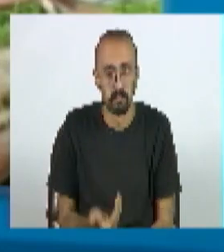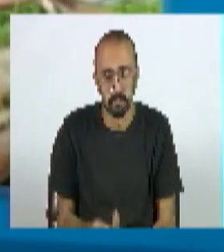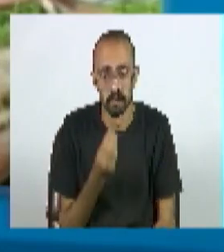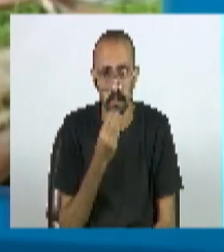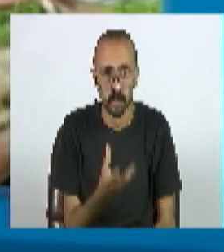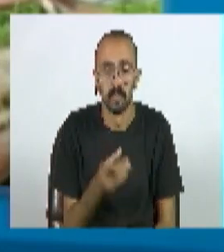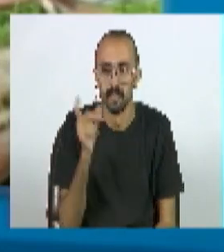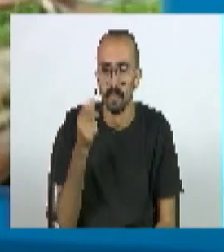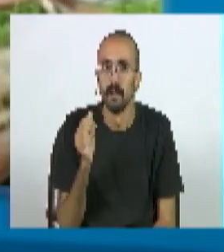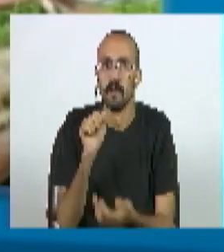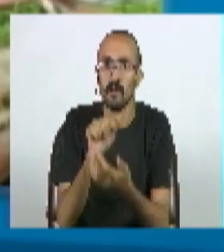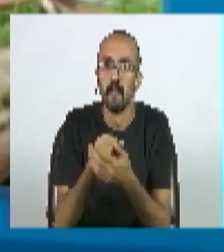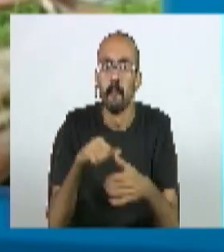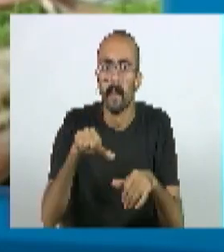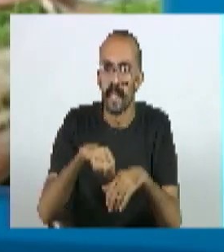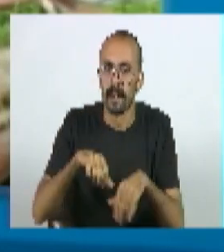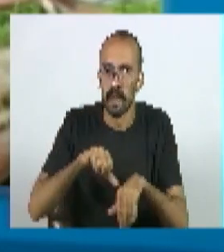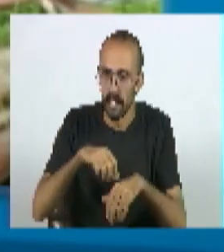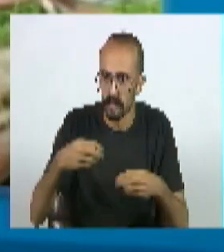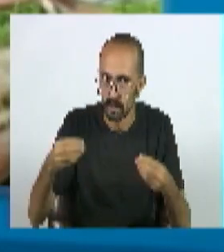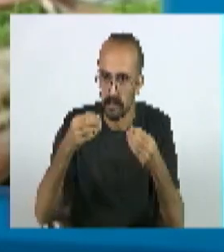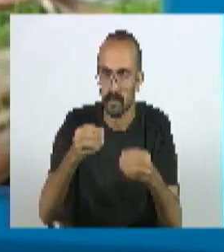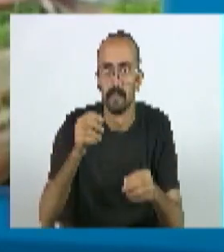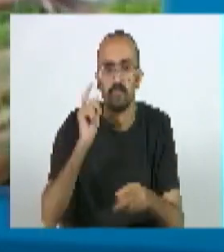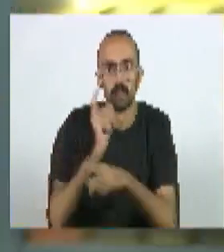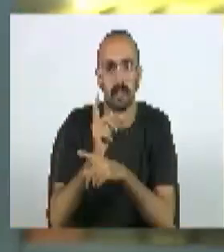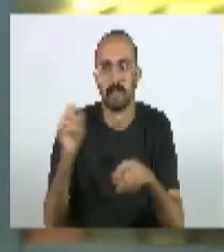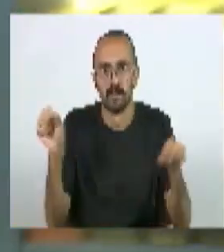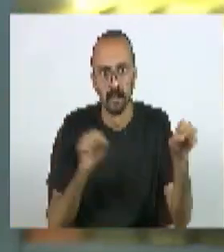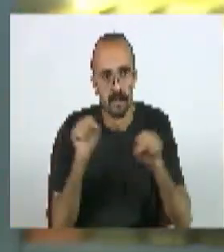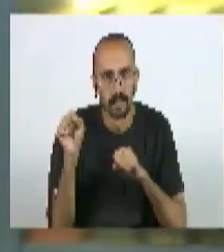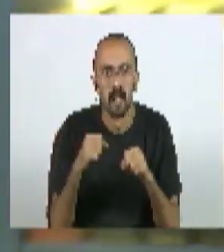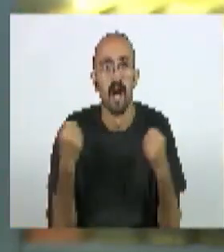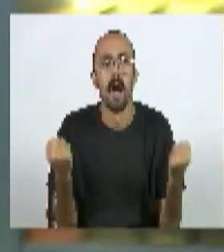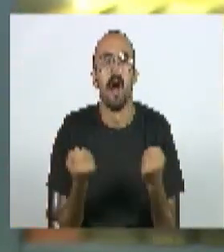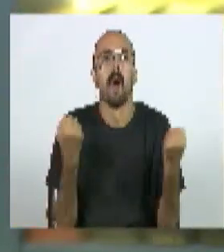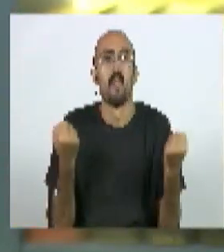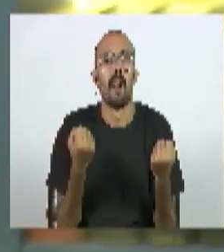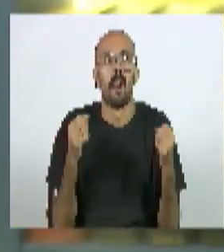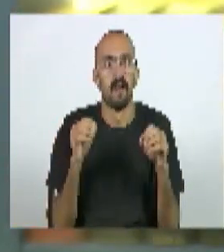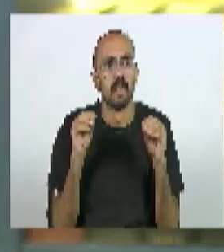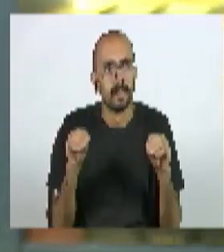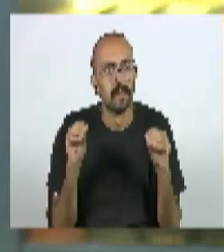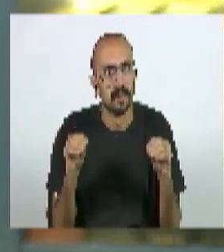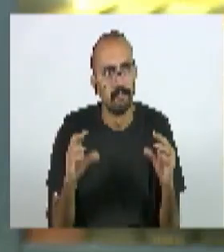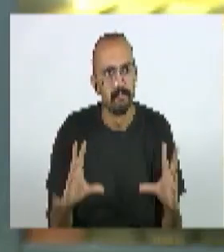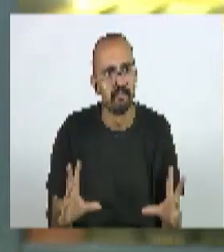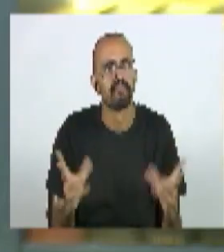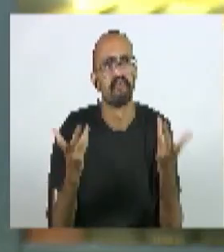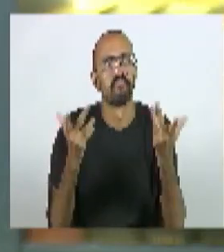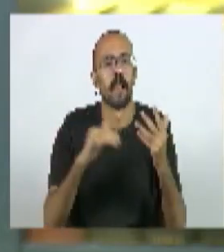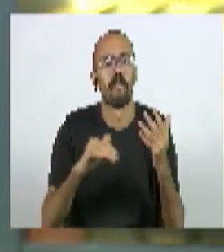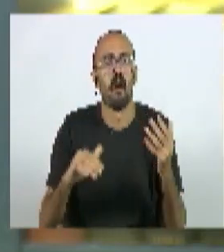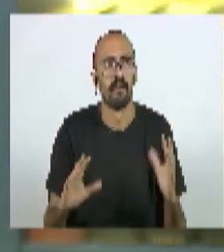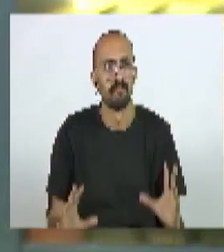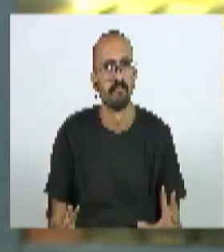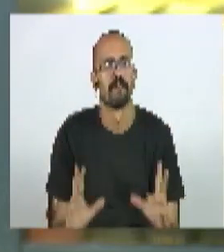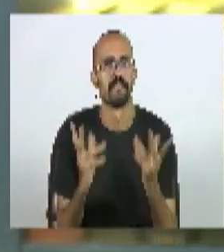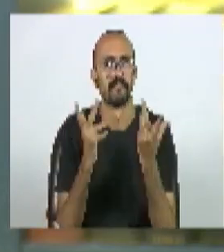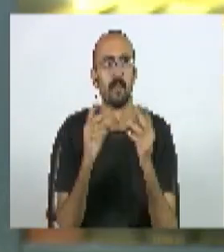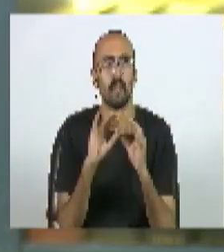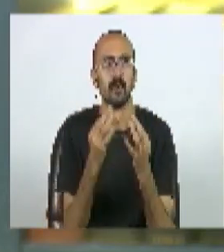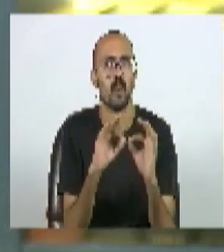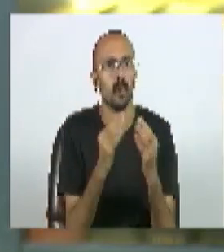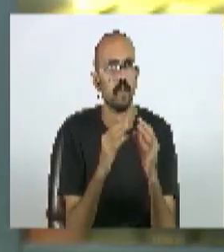فواحد بيتبرع بمكان ويجيبوا مدرسين ويحاولوا ان هم يجمعوا الأطفال،